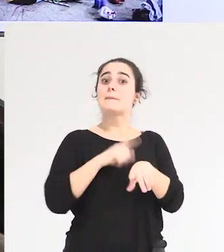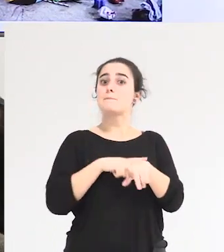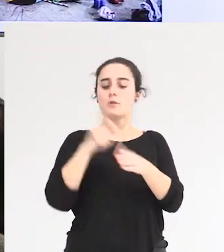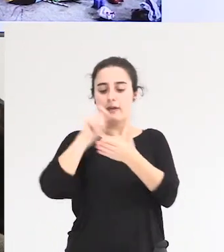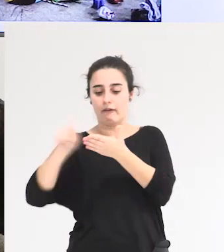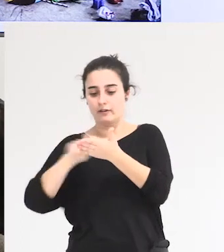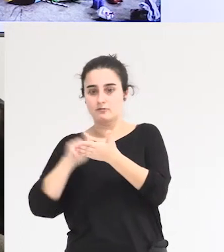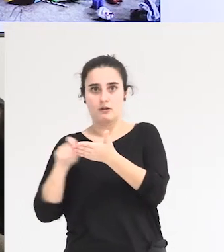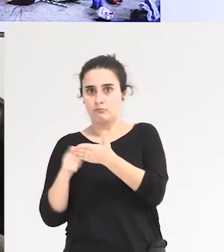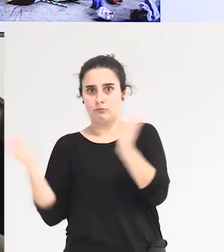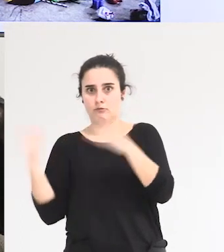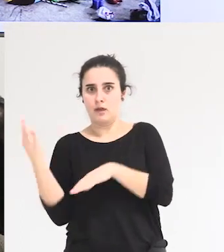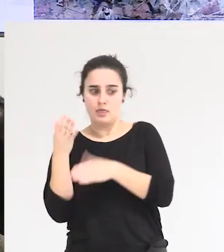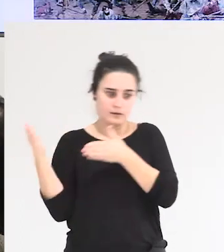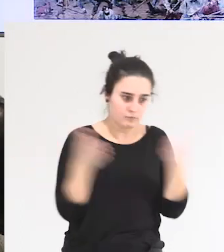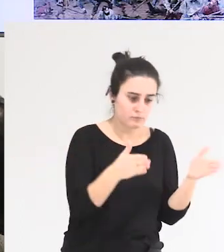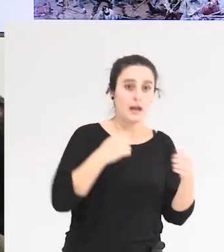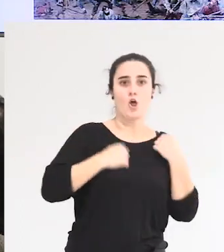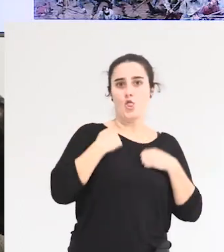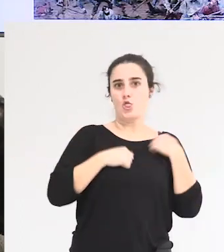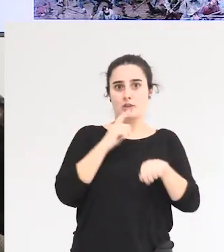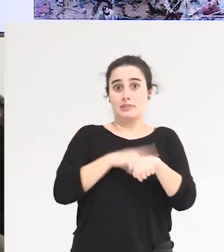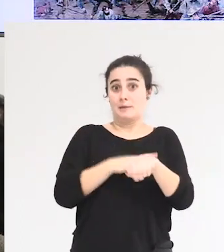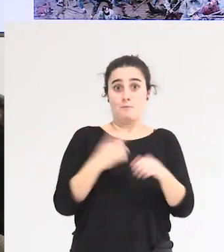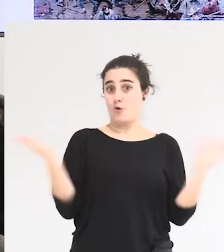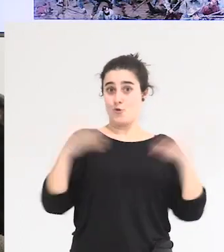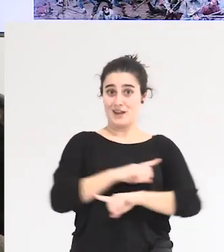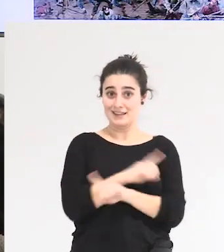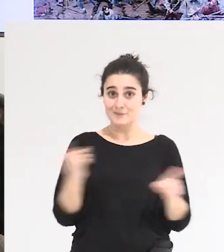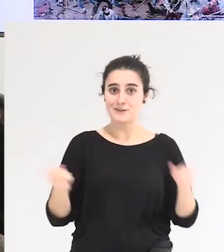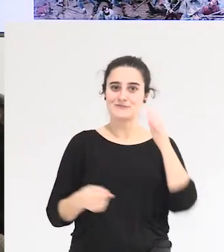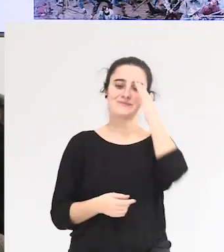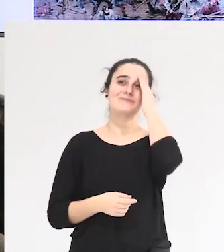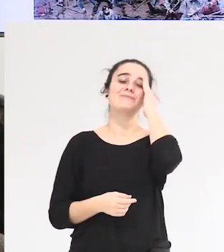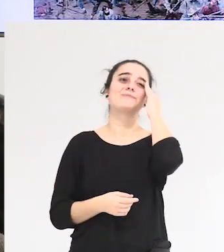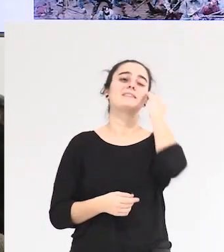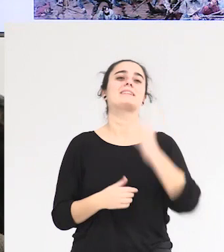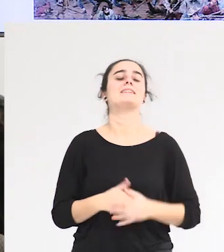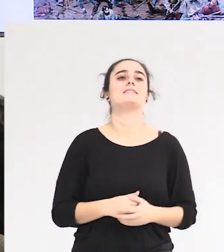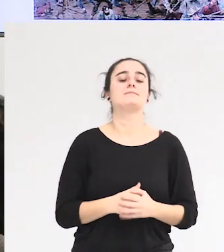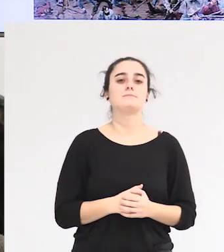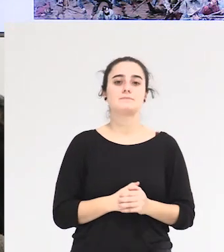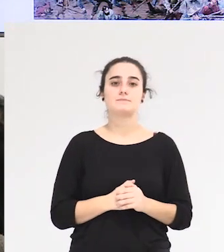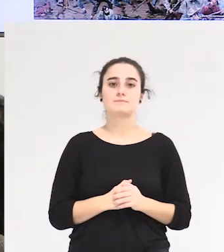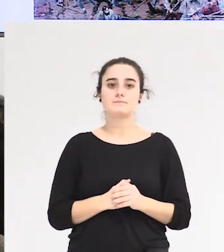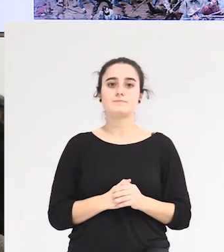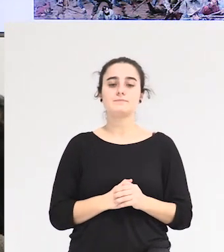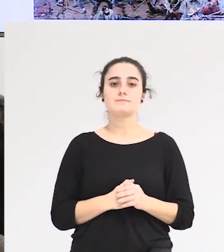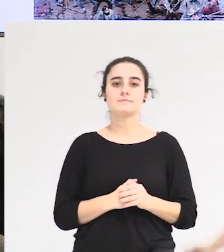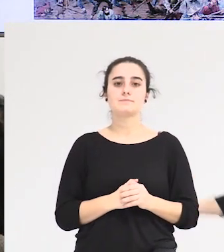kenduko dizu, bai? Dutxatzeko denbora ere kentzen dizun bezala, bai? Baina hori, esan bezala